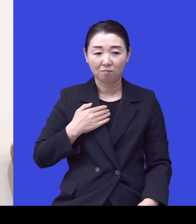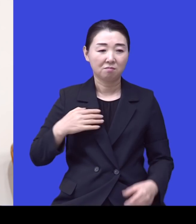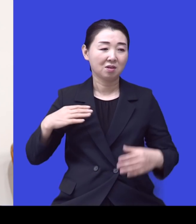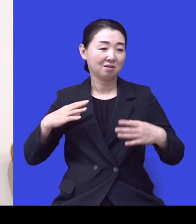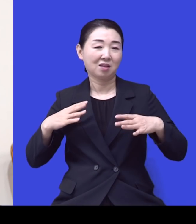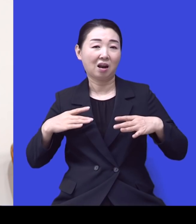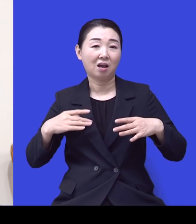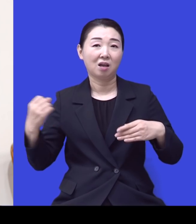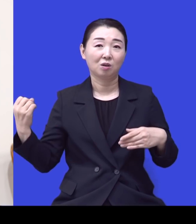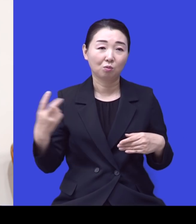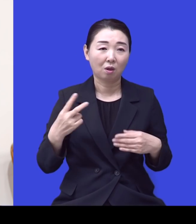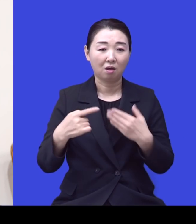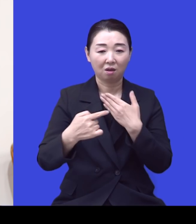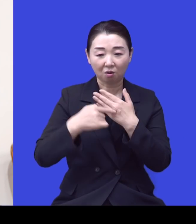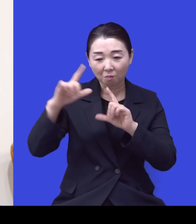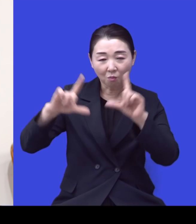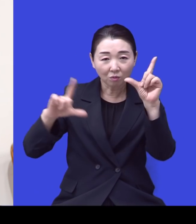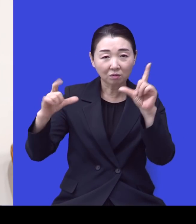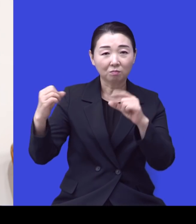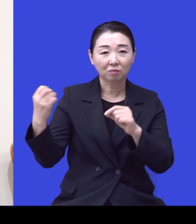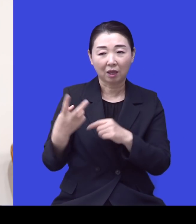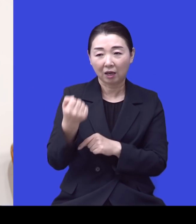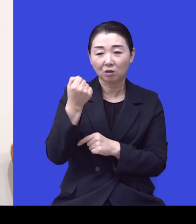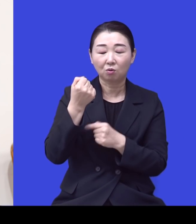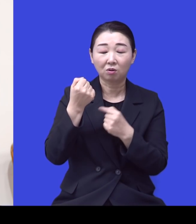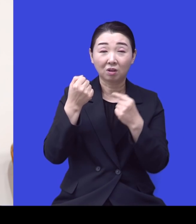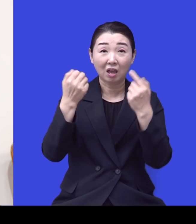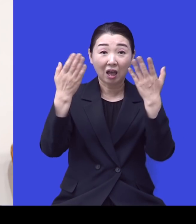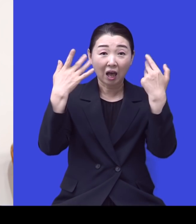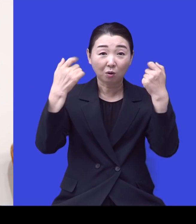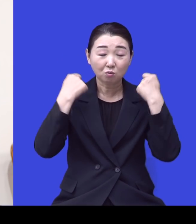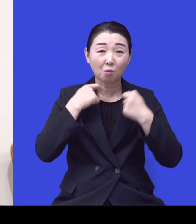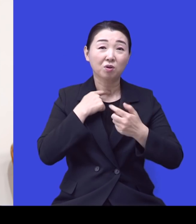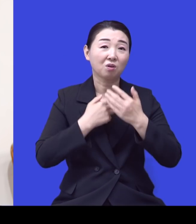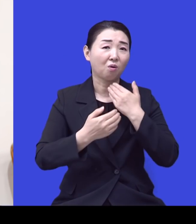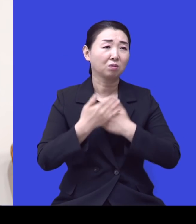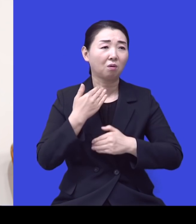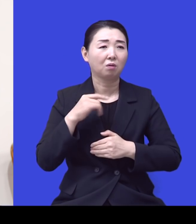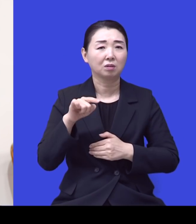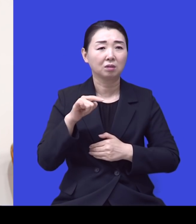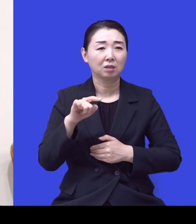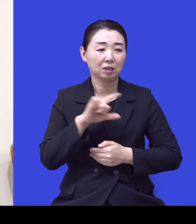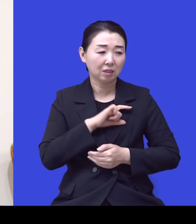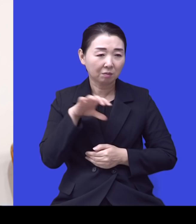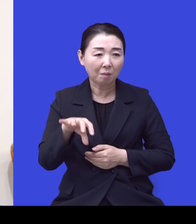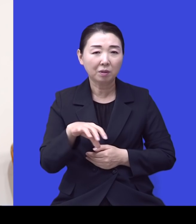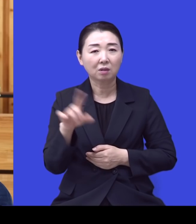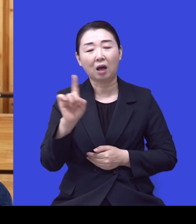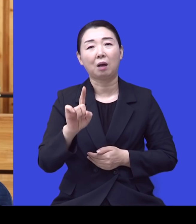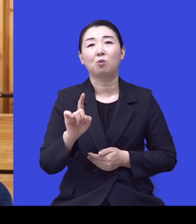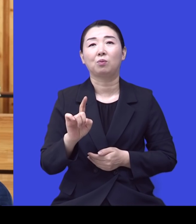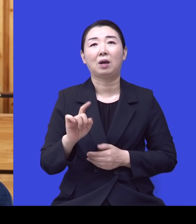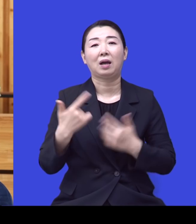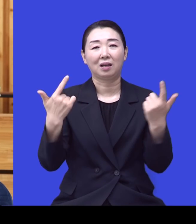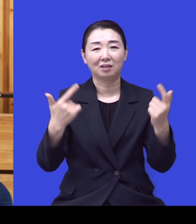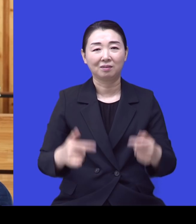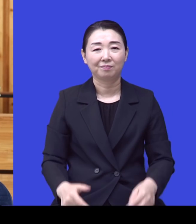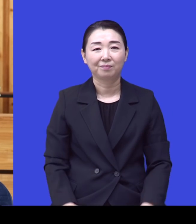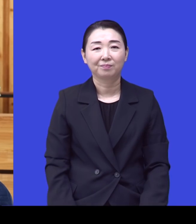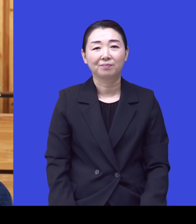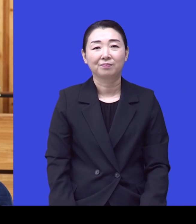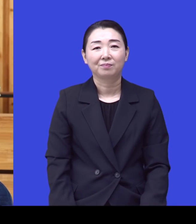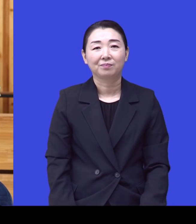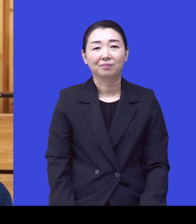잘남, 내 외모, 내가 가지고 있는 학력, 경력 이것이 그 이름 앞에서는 아무것도 아니구나. 그래서